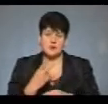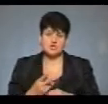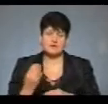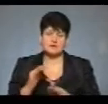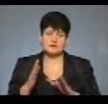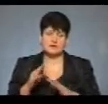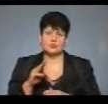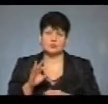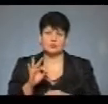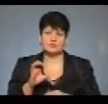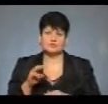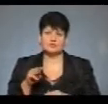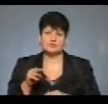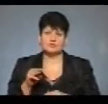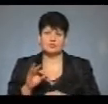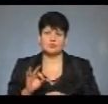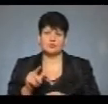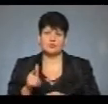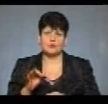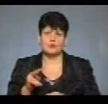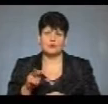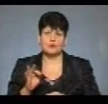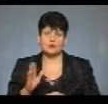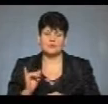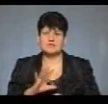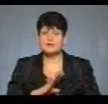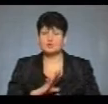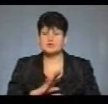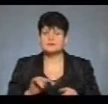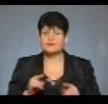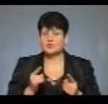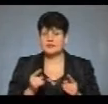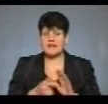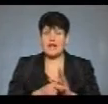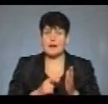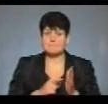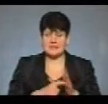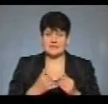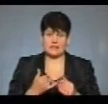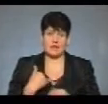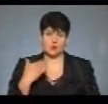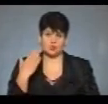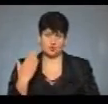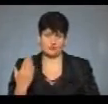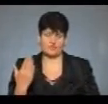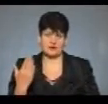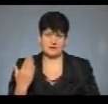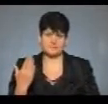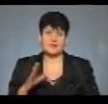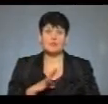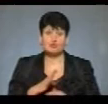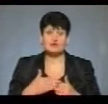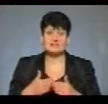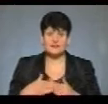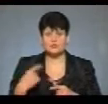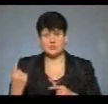селі Тустоголове, це Млиновецька ОТГ, де була створена така класична кабіна для голосування, із навіть були двері, з